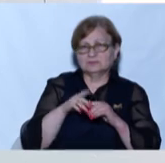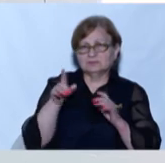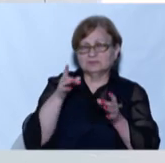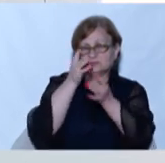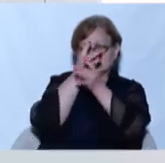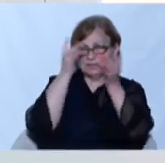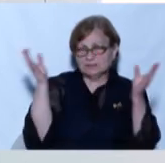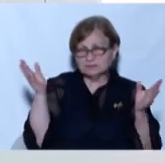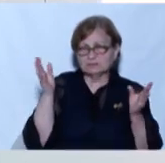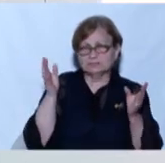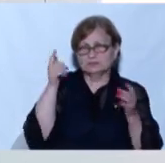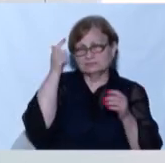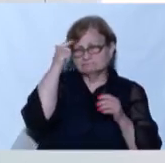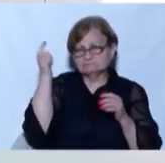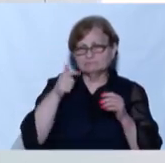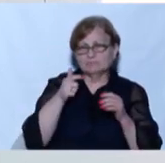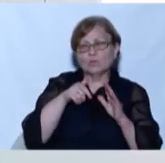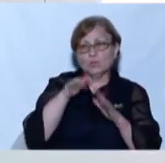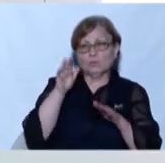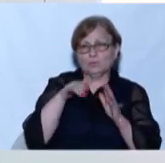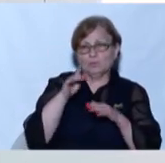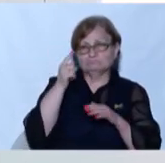განაძრებიდან რაღაც ადგილები